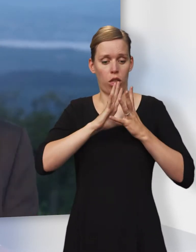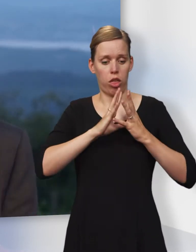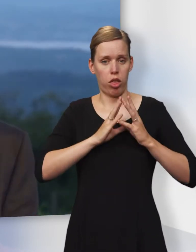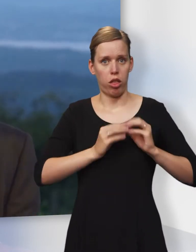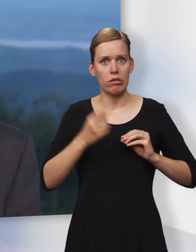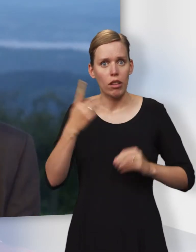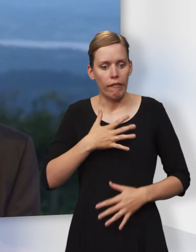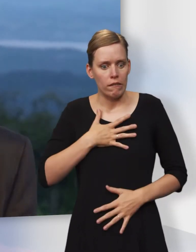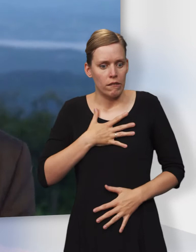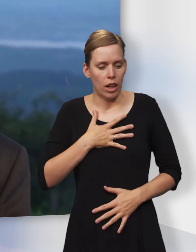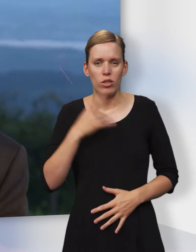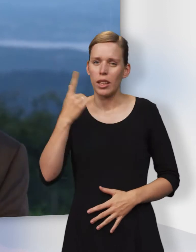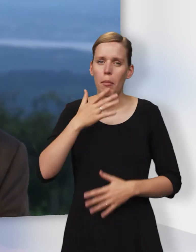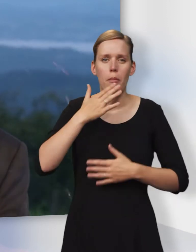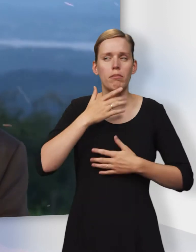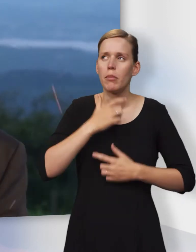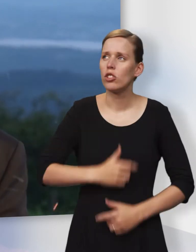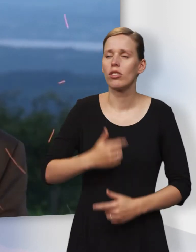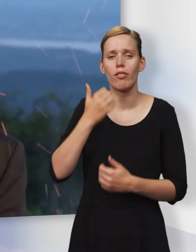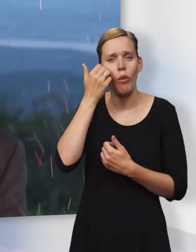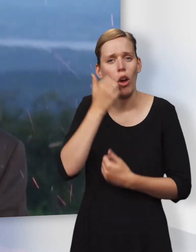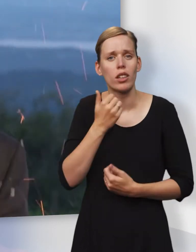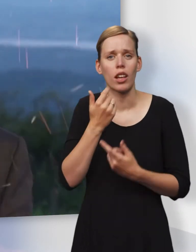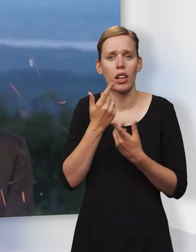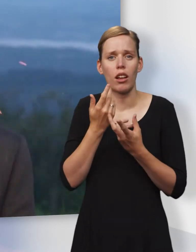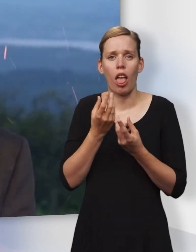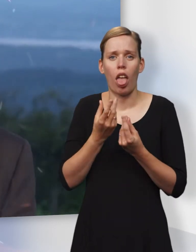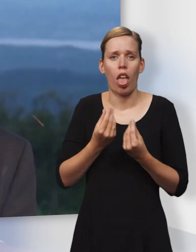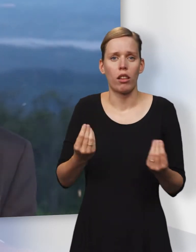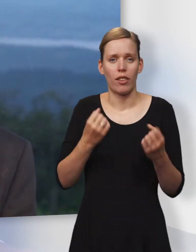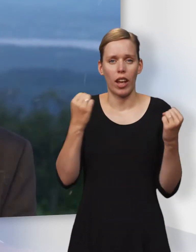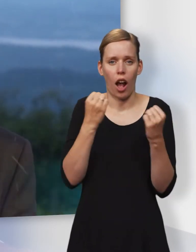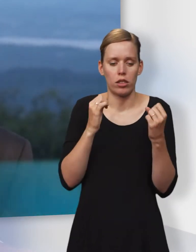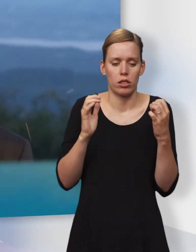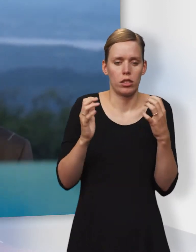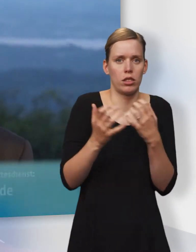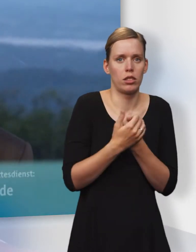von seiner Menschenfreundlichkeit, wenn sich die Kälte um uns ausbreitet.